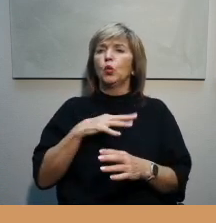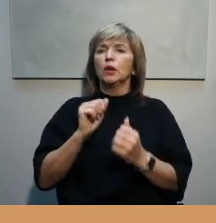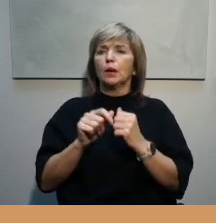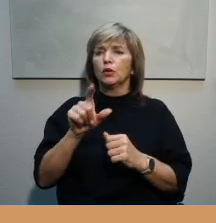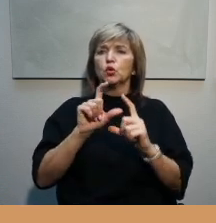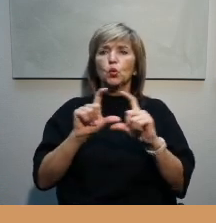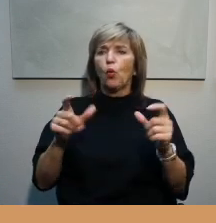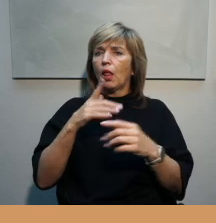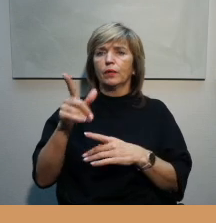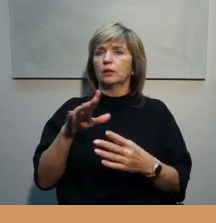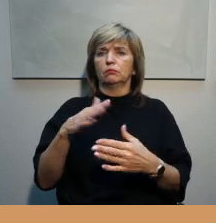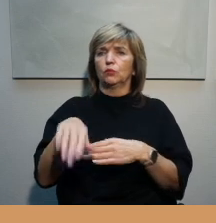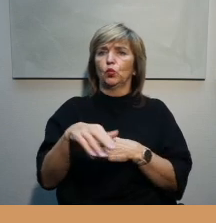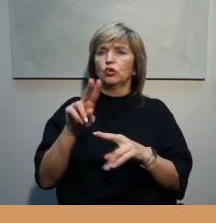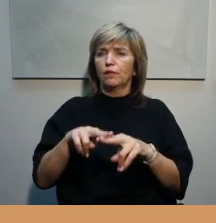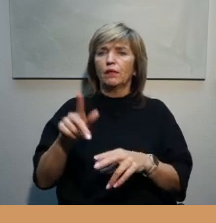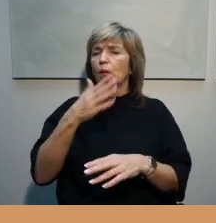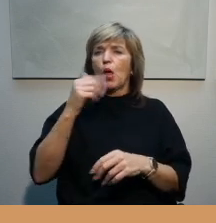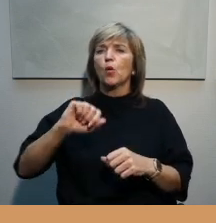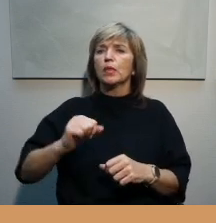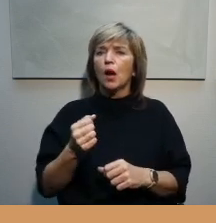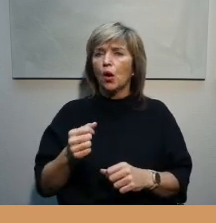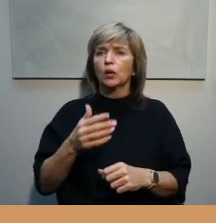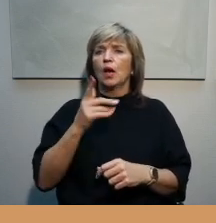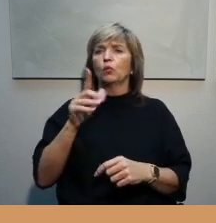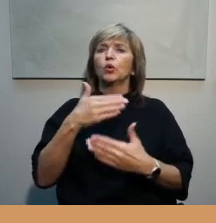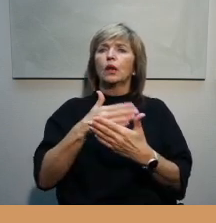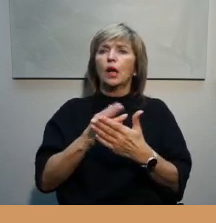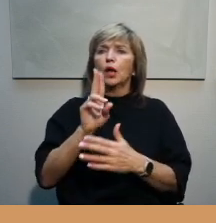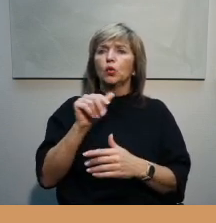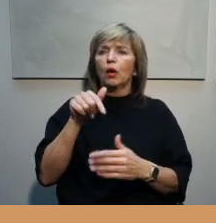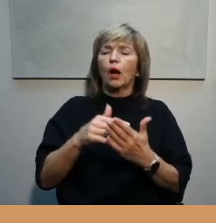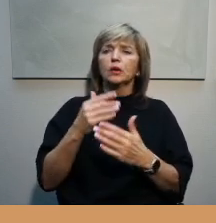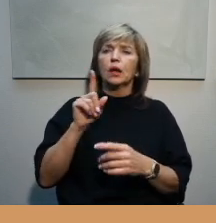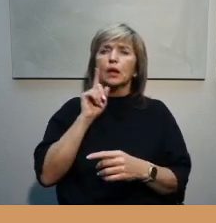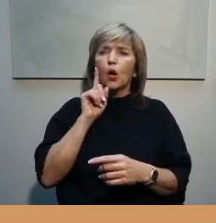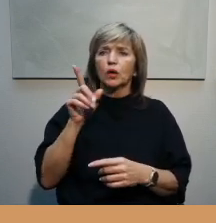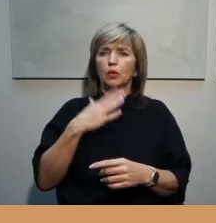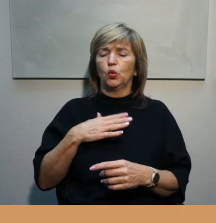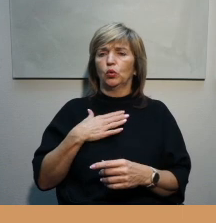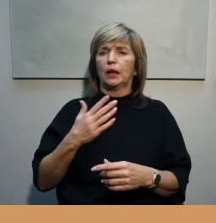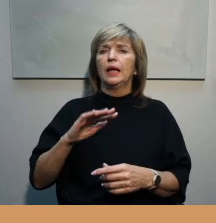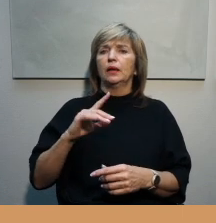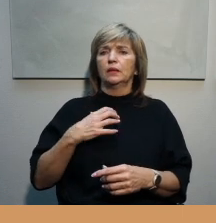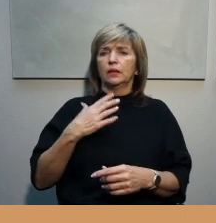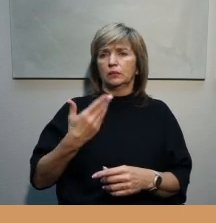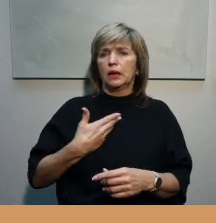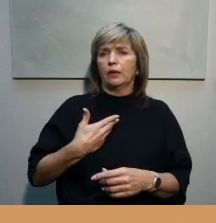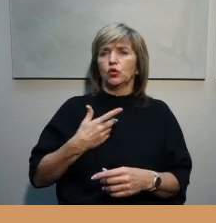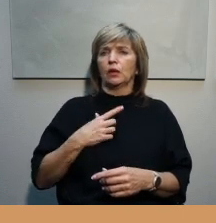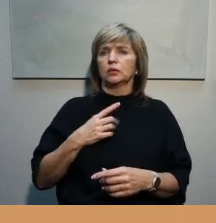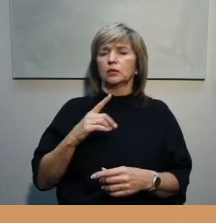viņi skolā nav nekas, viņiem nav neviena drauga, un būt daļai no kaut kā tas jaunietim ir tāds izdzīvošanas